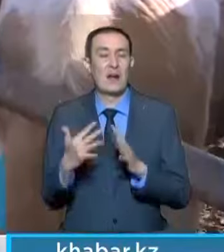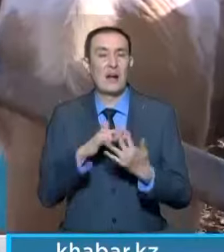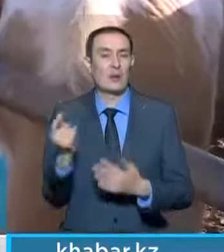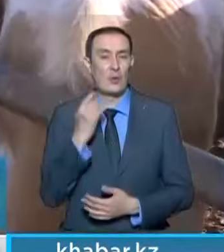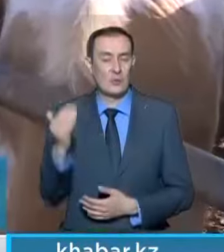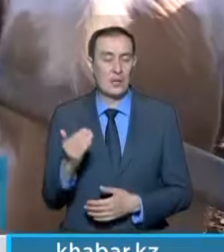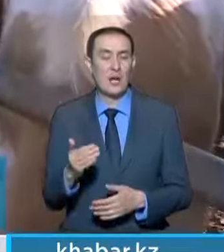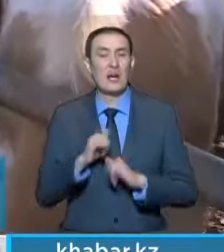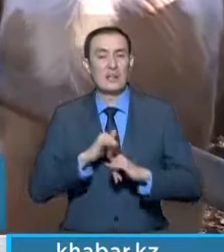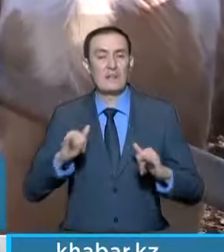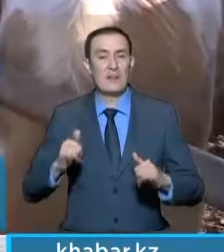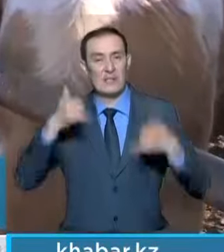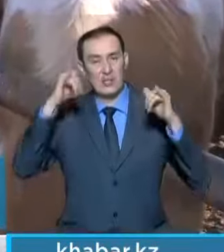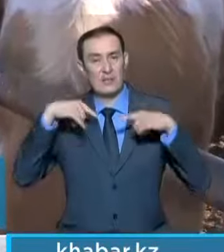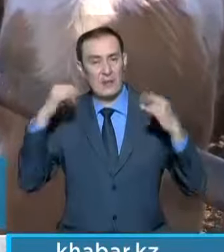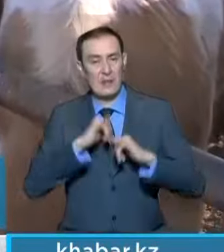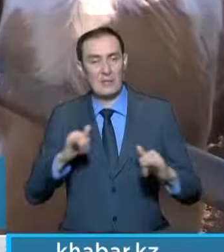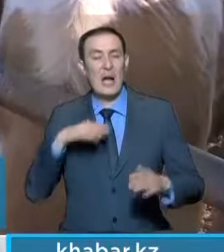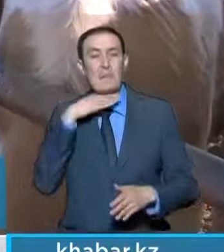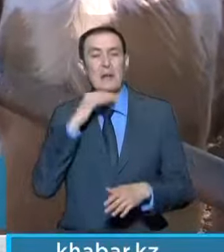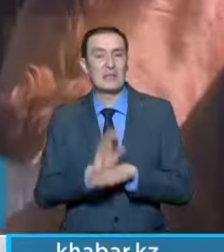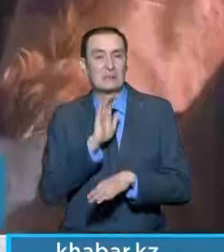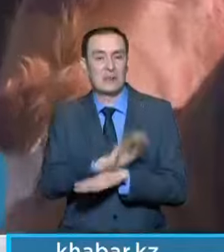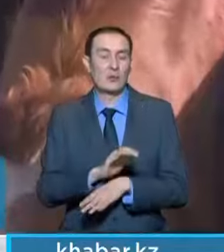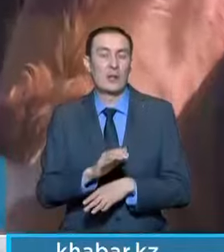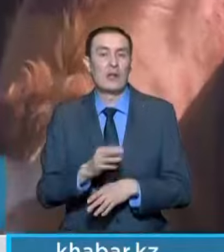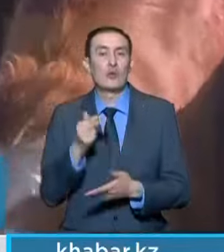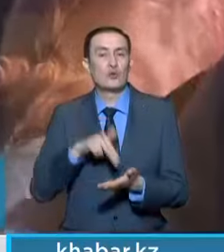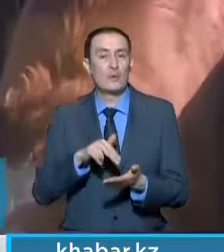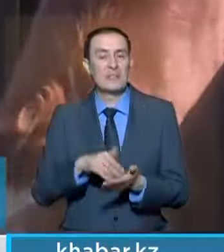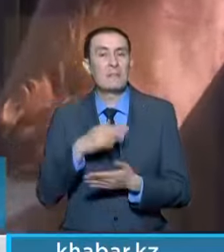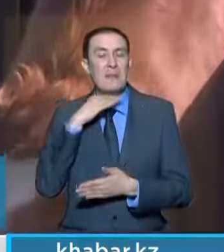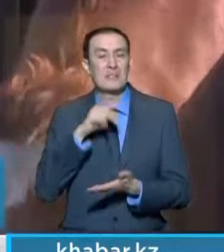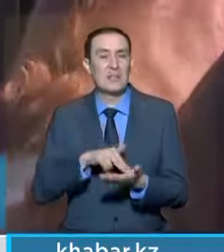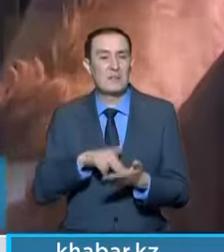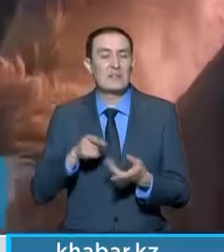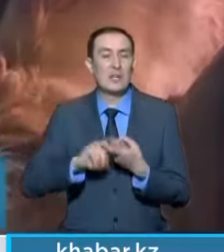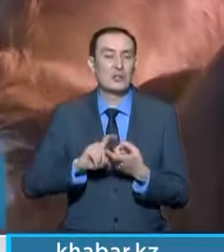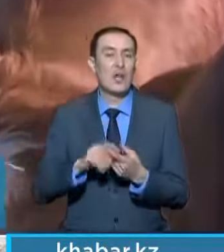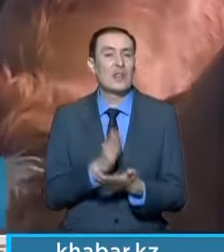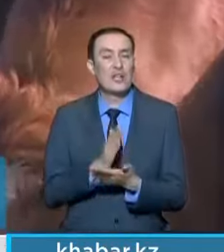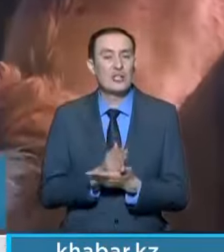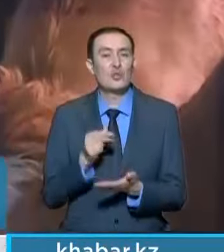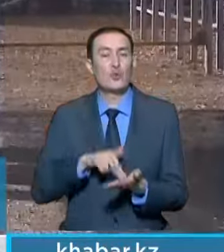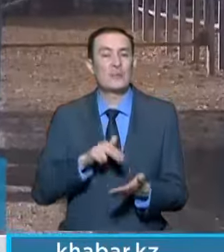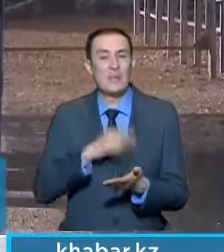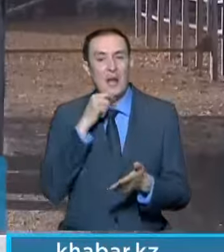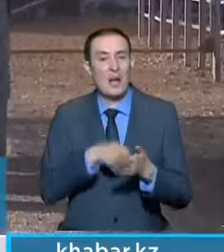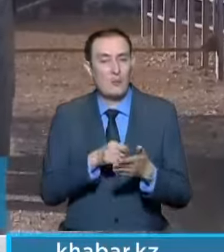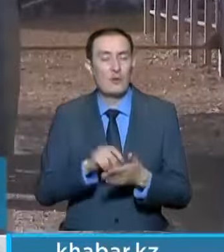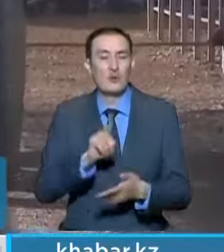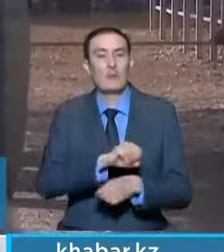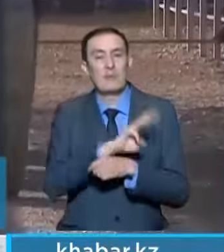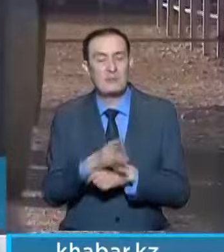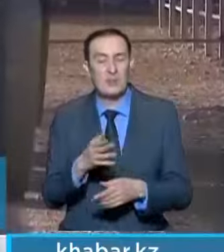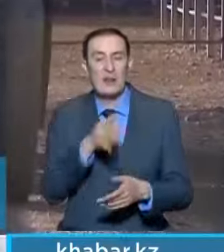агрохолдинга. Здесь развивают животноводство, а мясо экспортируют. Но цена килограмма напрямую зависит от наличия и стоимости кормов. Чтобы